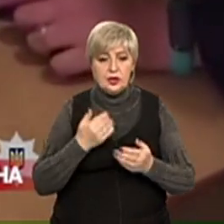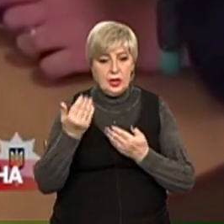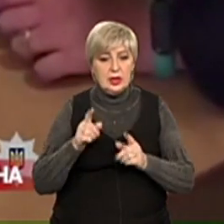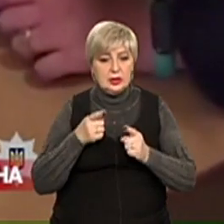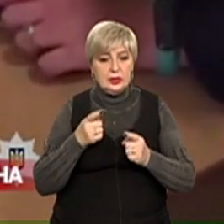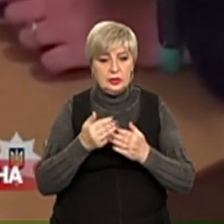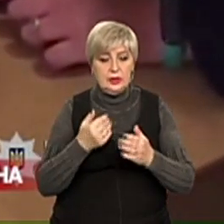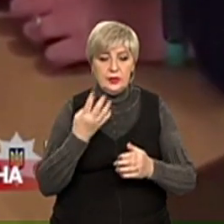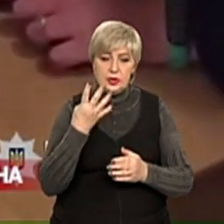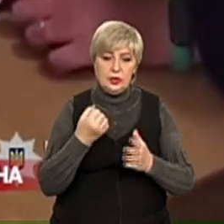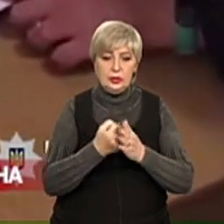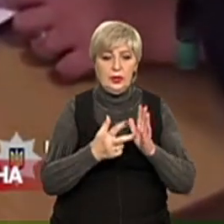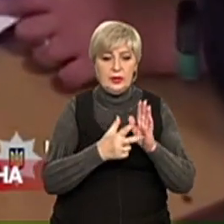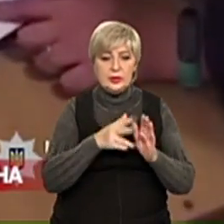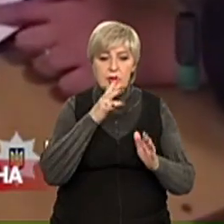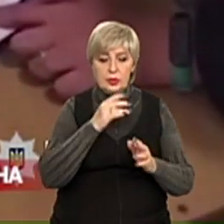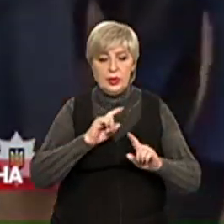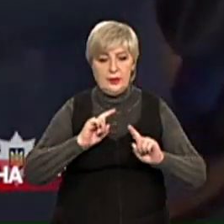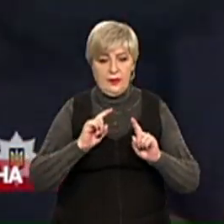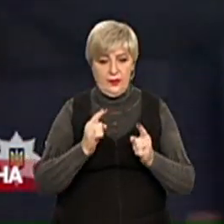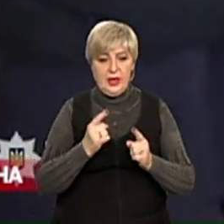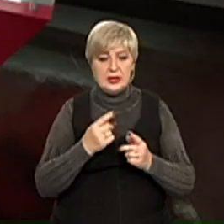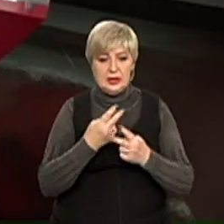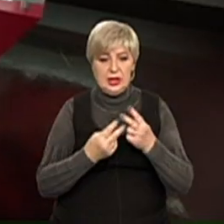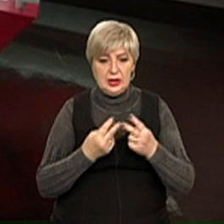загрожує від 4 до 8 років в'язниці.